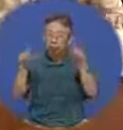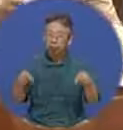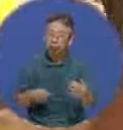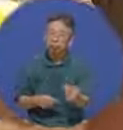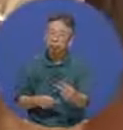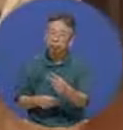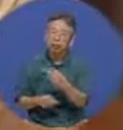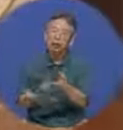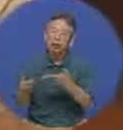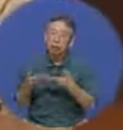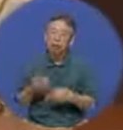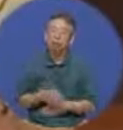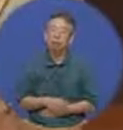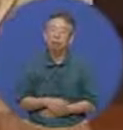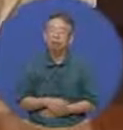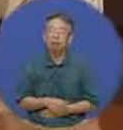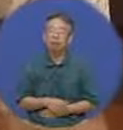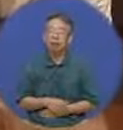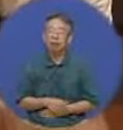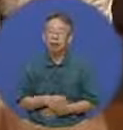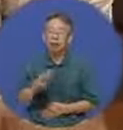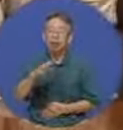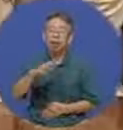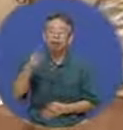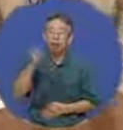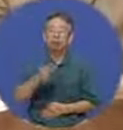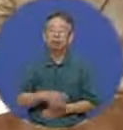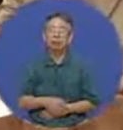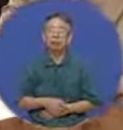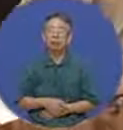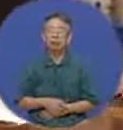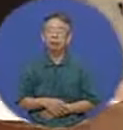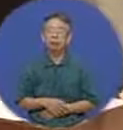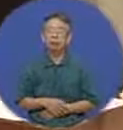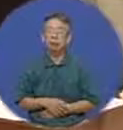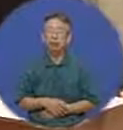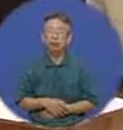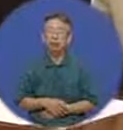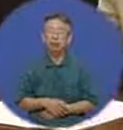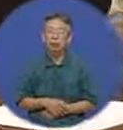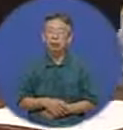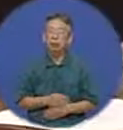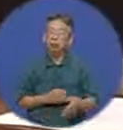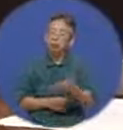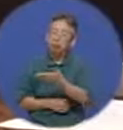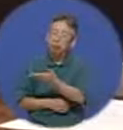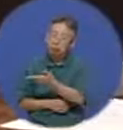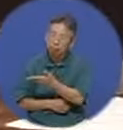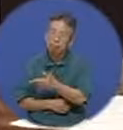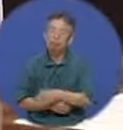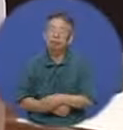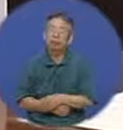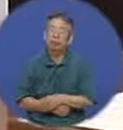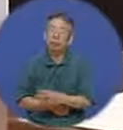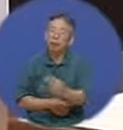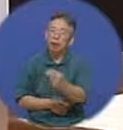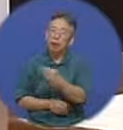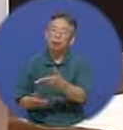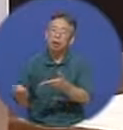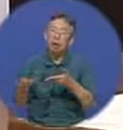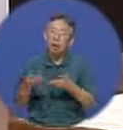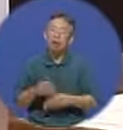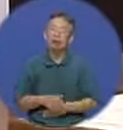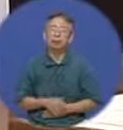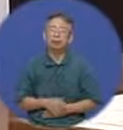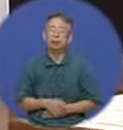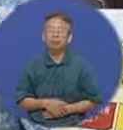か。はい、で、まずね、はい、こちらを、見ていただきますとね、